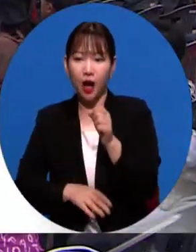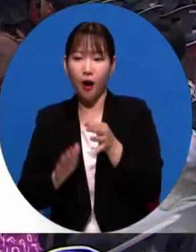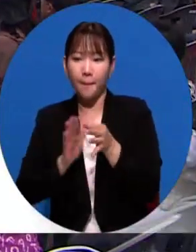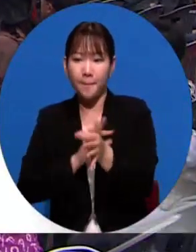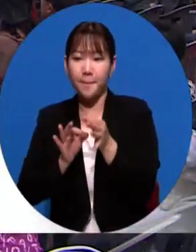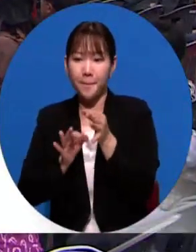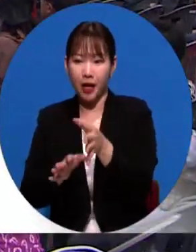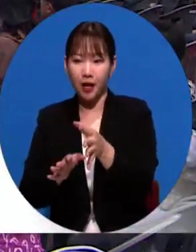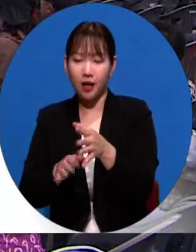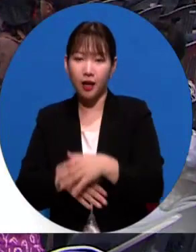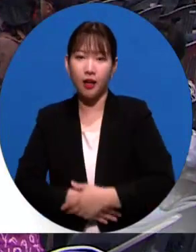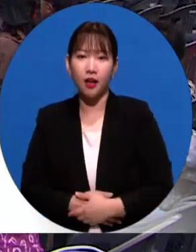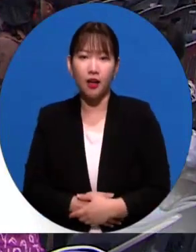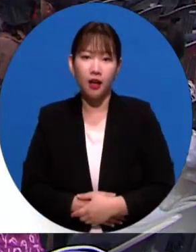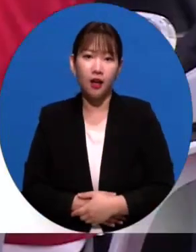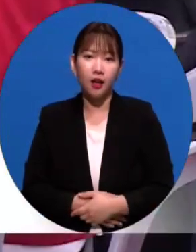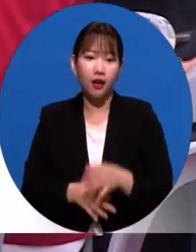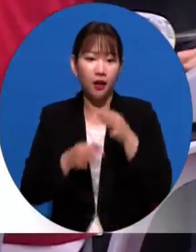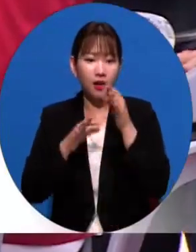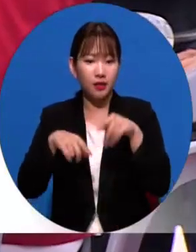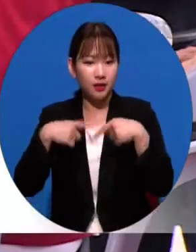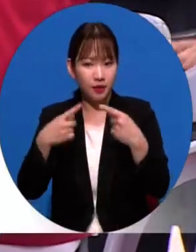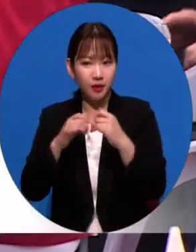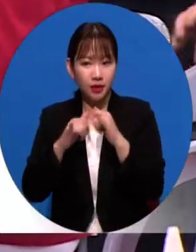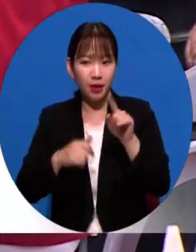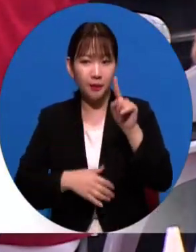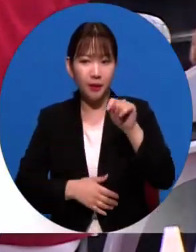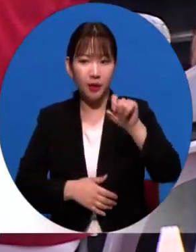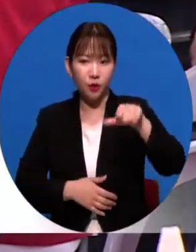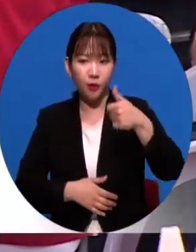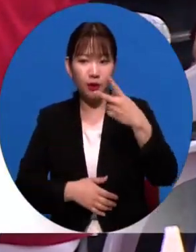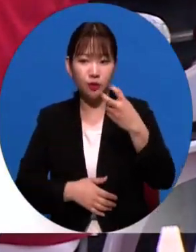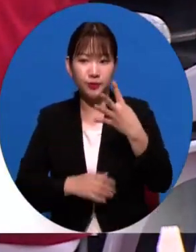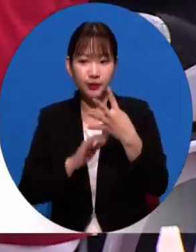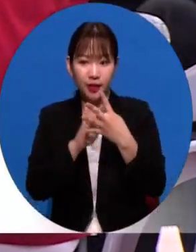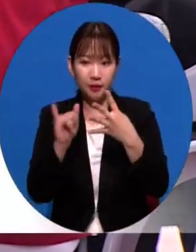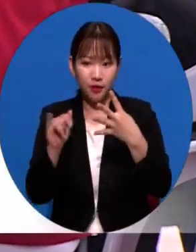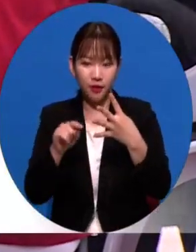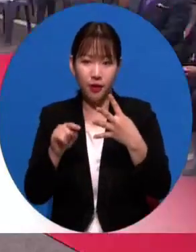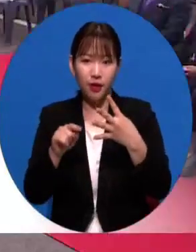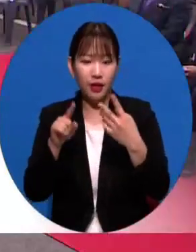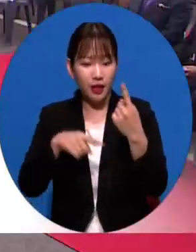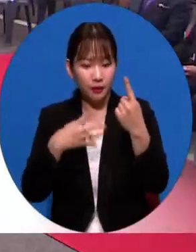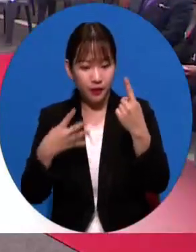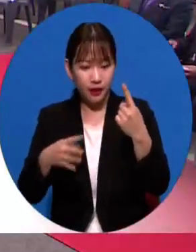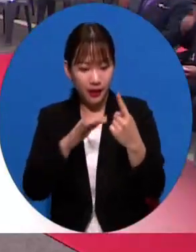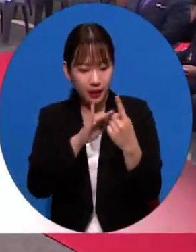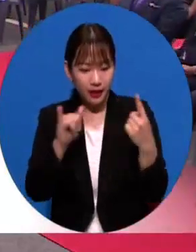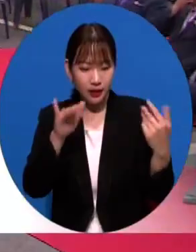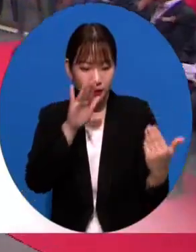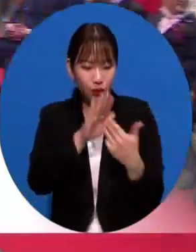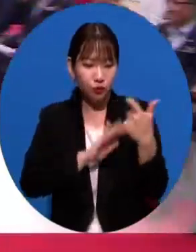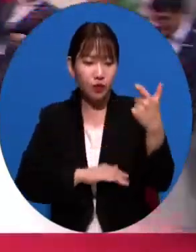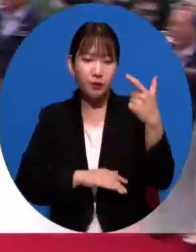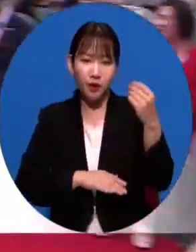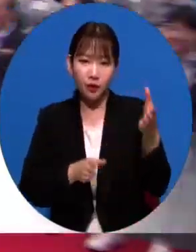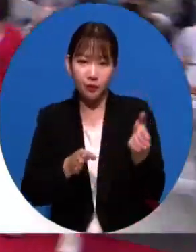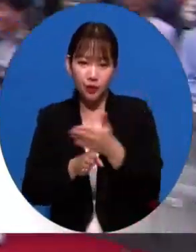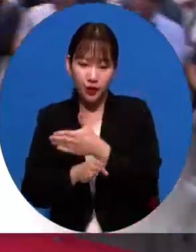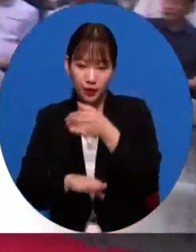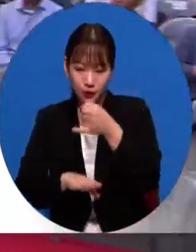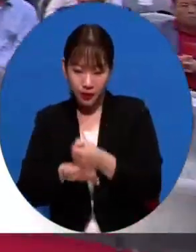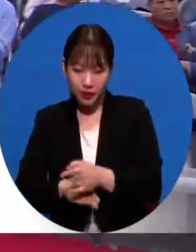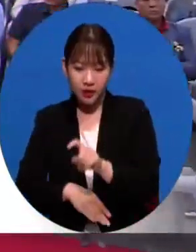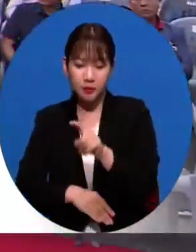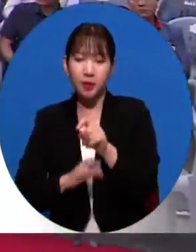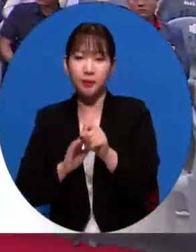원을 출자했습니다. 출자에 참여한 주민 1,524명은 1분기에 1인당 최고 60만 원에서